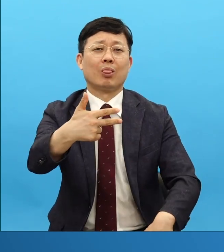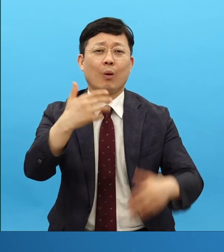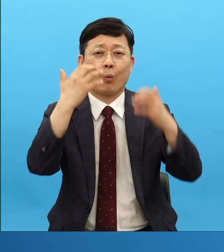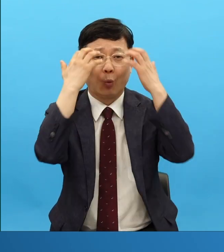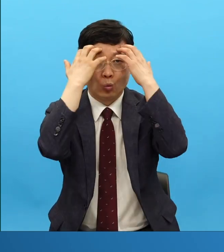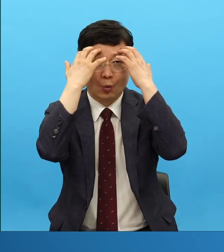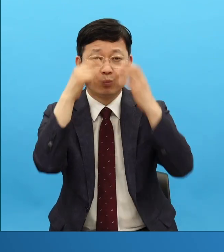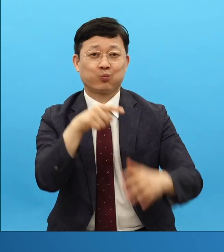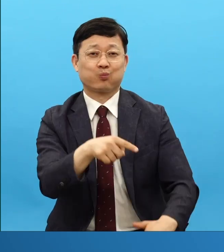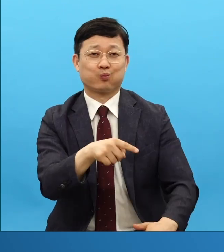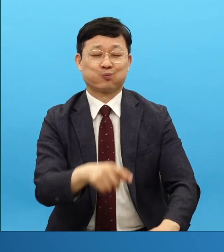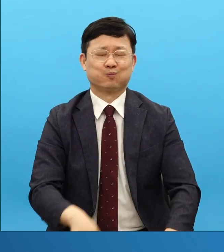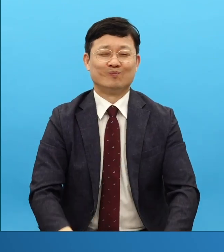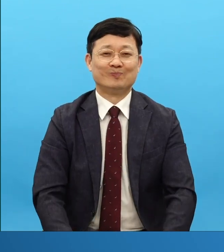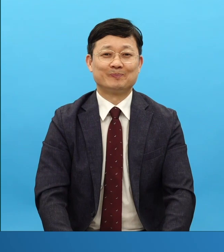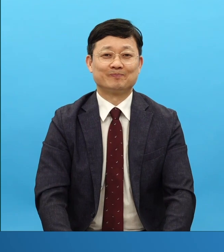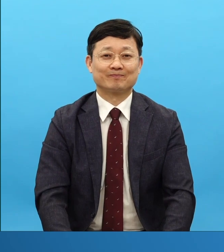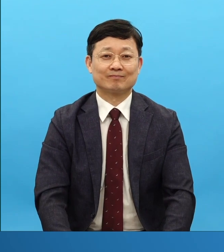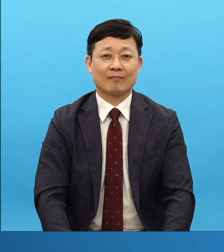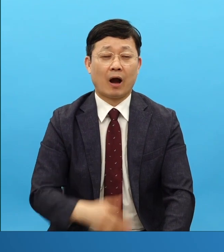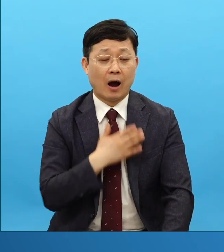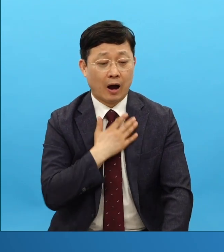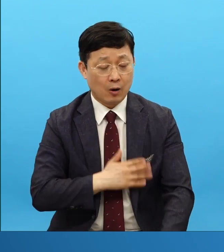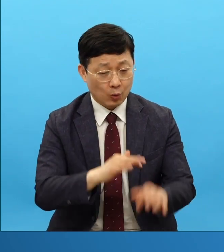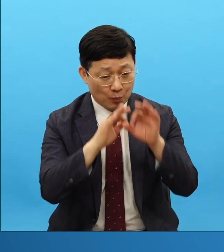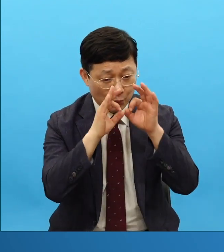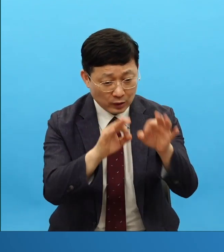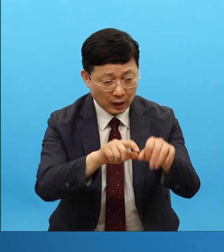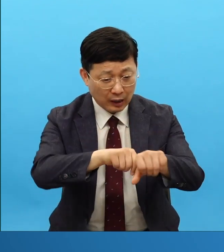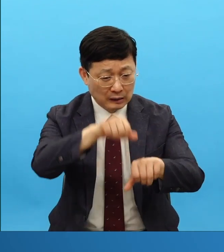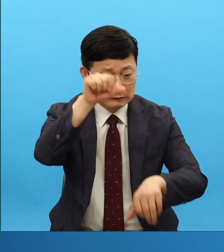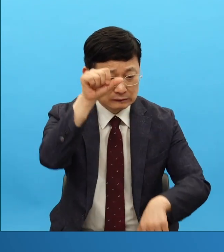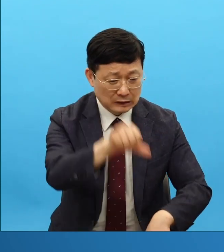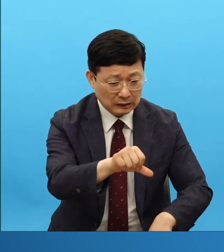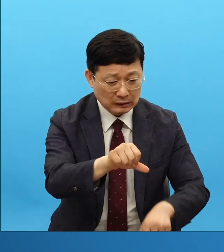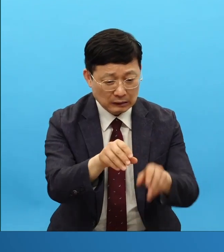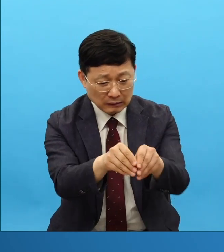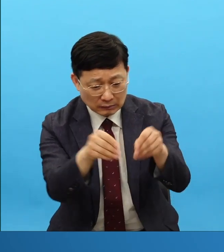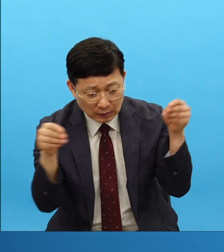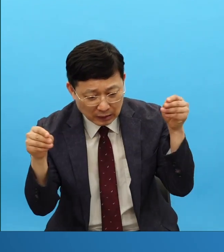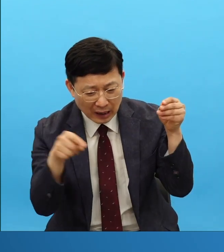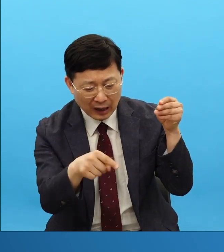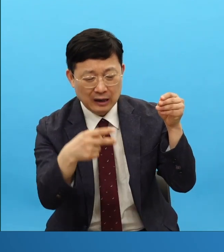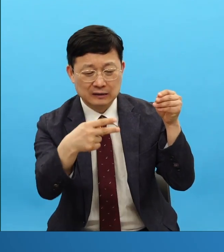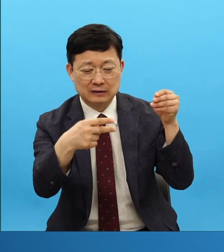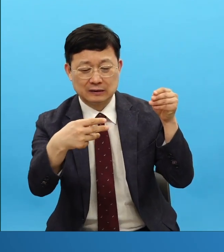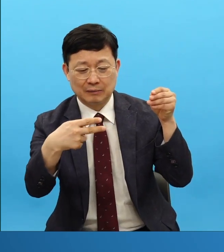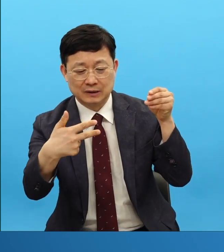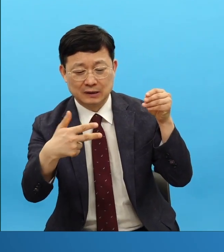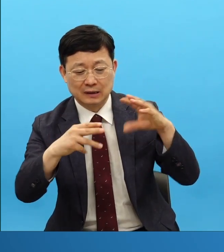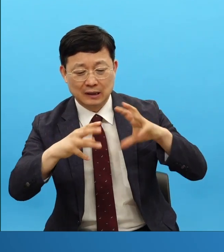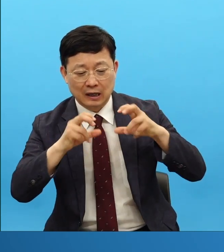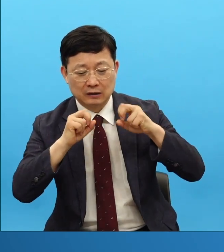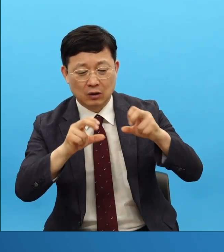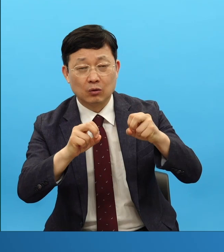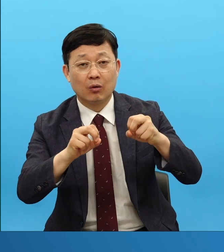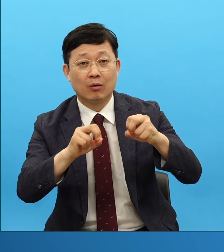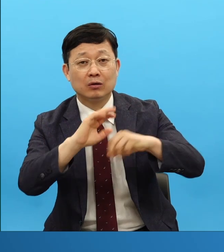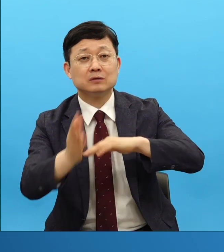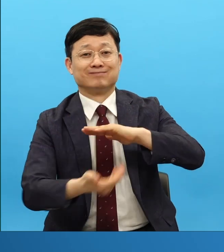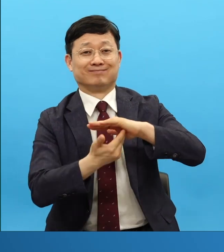times they faced these disasters. 자, 알고 봤더니 재앙당한 게 아니고 결국 이거 했더라는 겁니다. But it isn't that they faced disasters. They